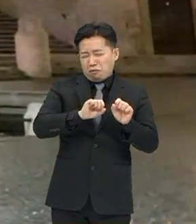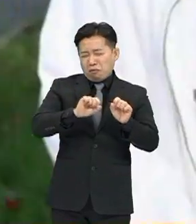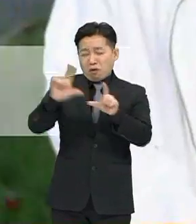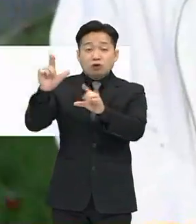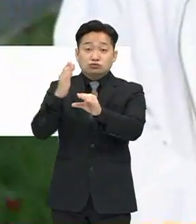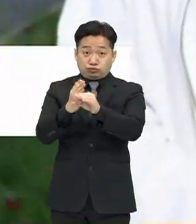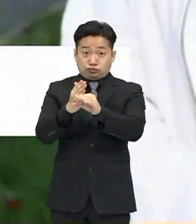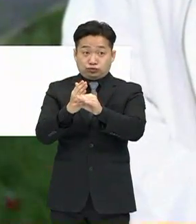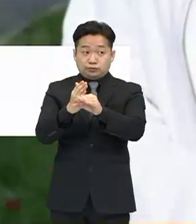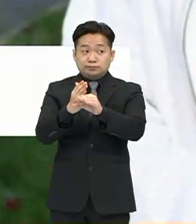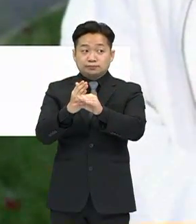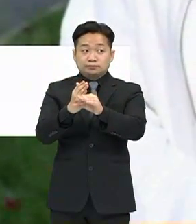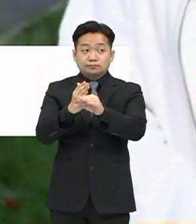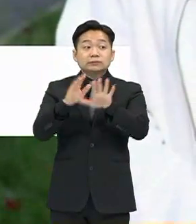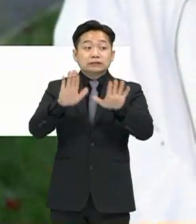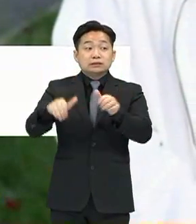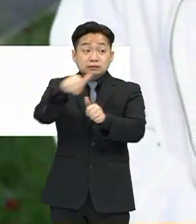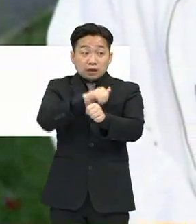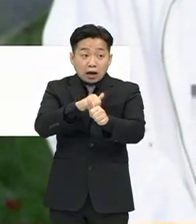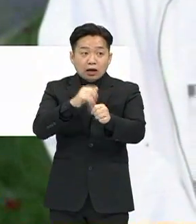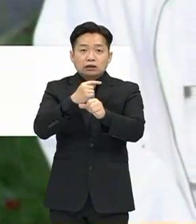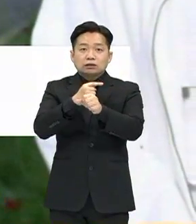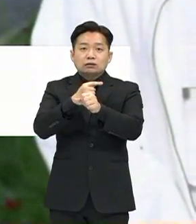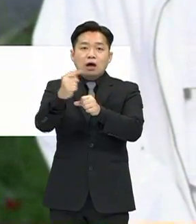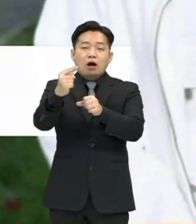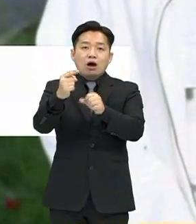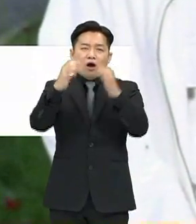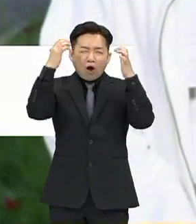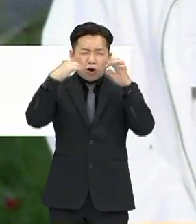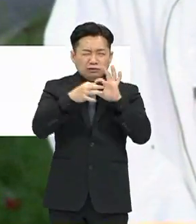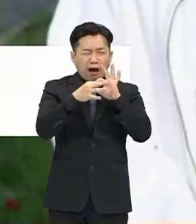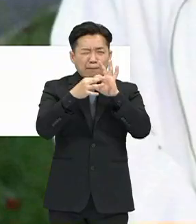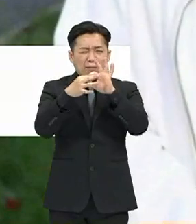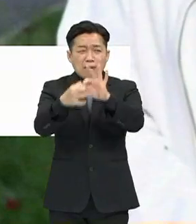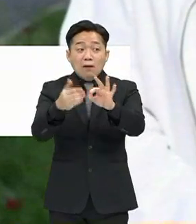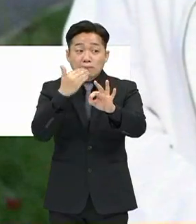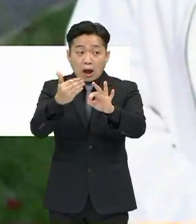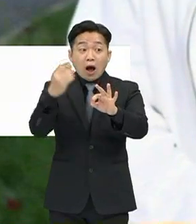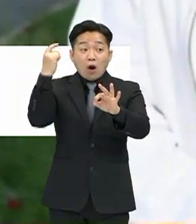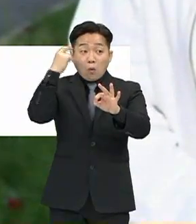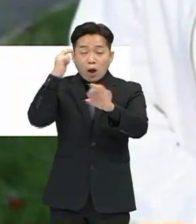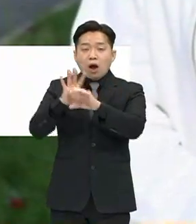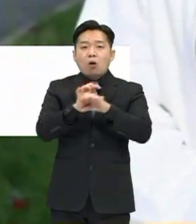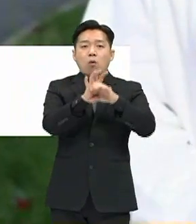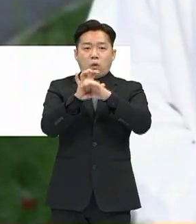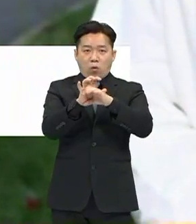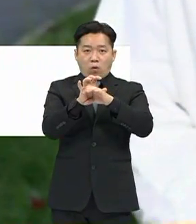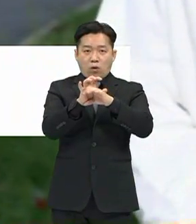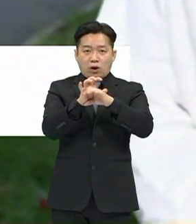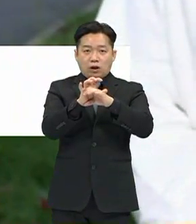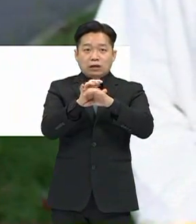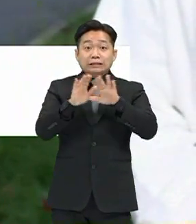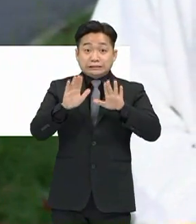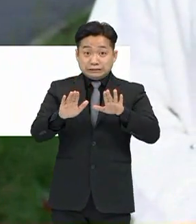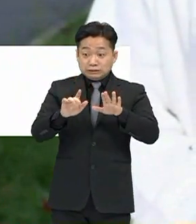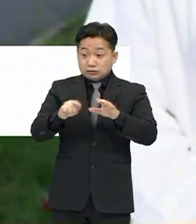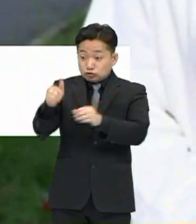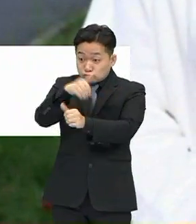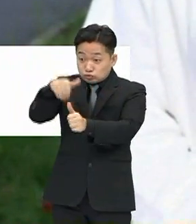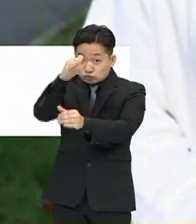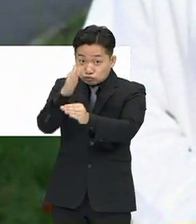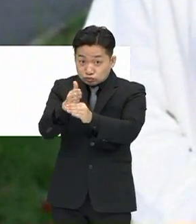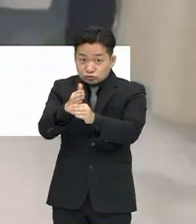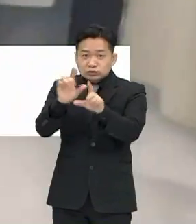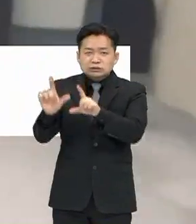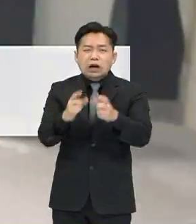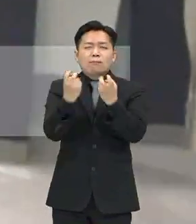역부족입니다. On voit bien qu'on se projette au mieux jusqu'à l'été prochain. La question, c'est comment justement vivre avec le